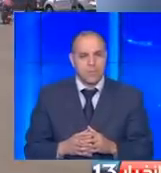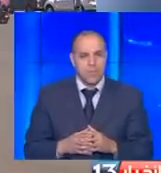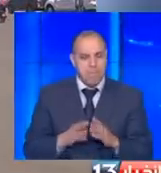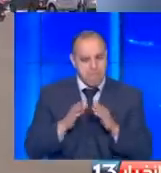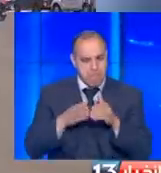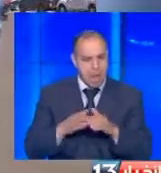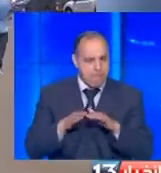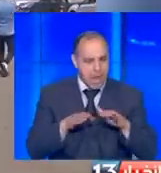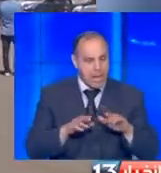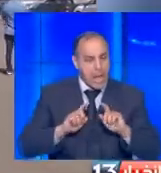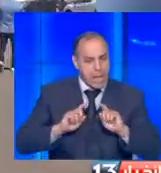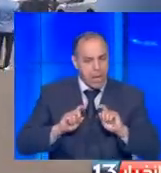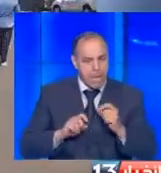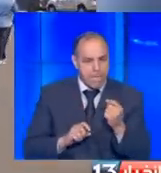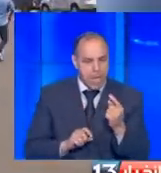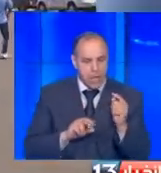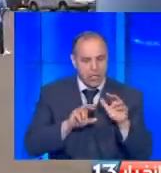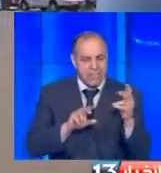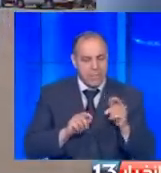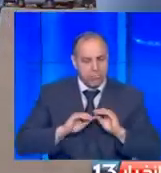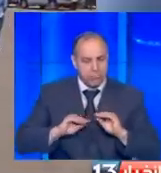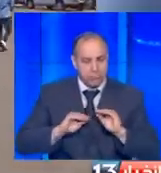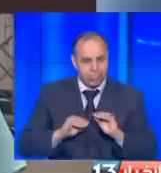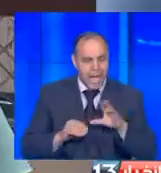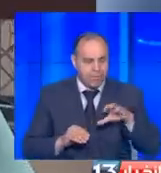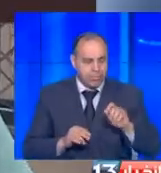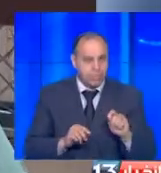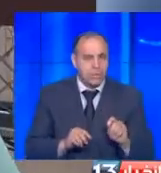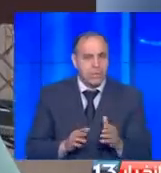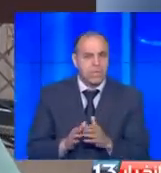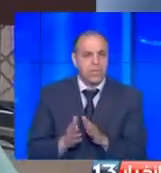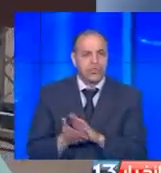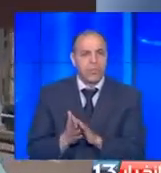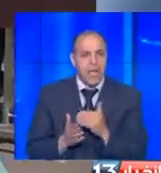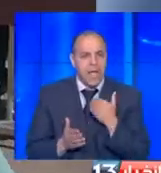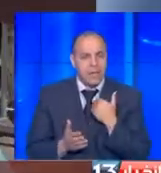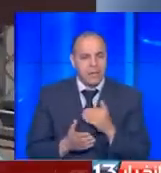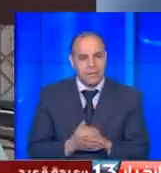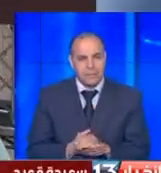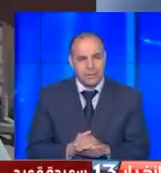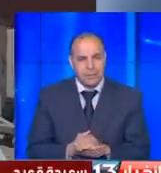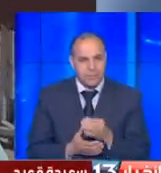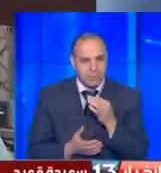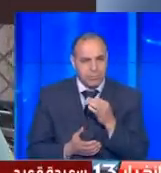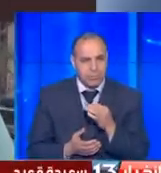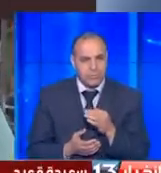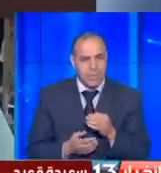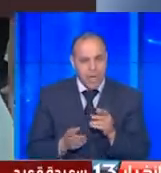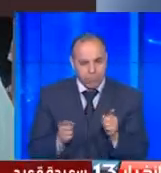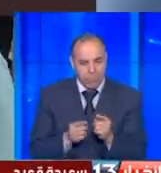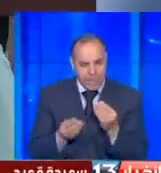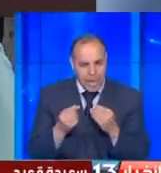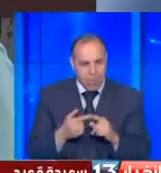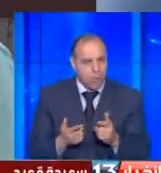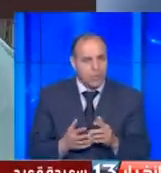بالبحر، كونا زادة كيف كيف 185 واحد ما فيهم قطاع صيد الإسفنج. استدعتنا الجمعية على خطر باش عملت لنا حق مشروع صغير،